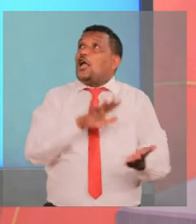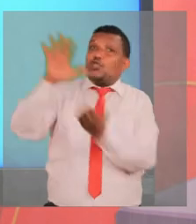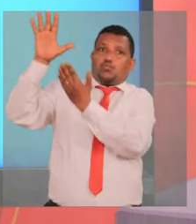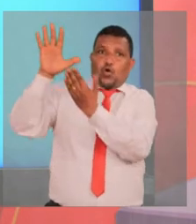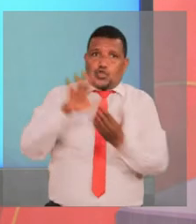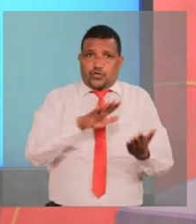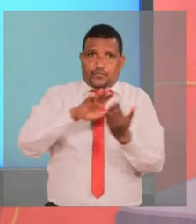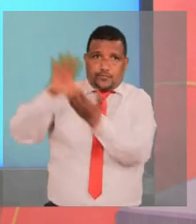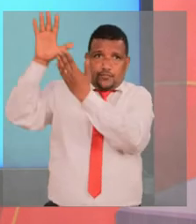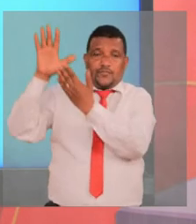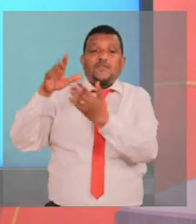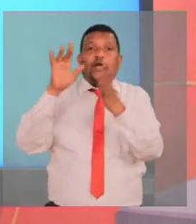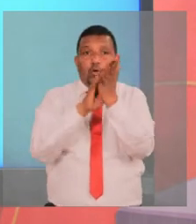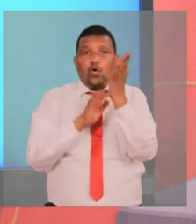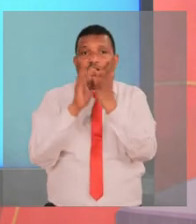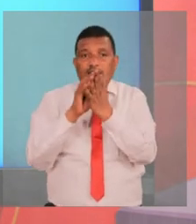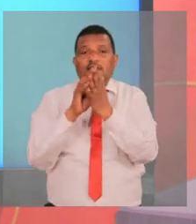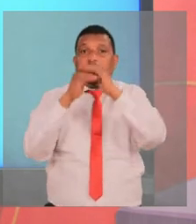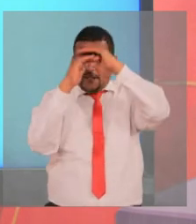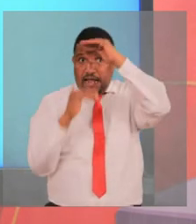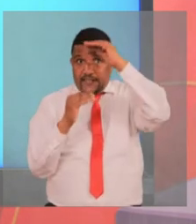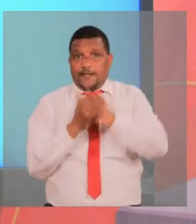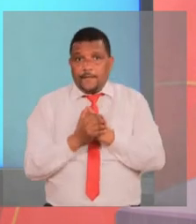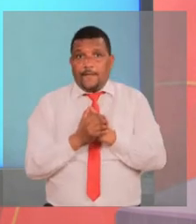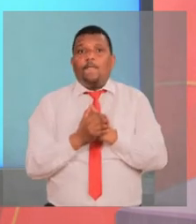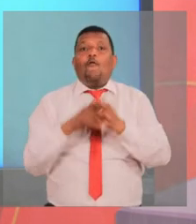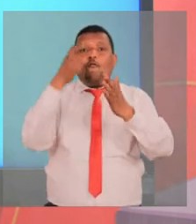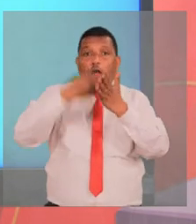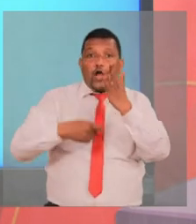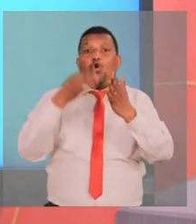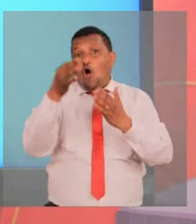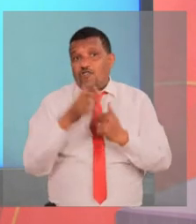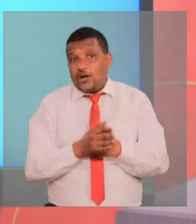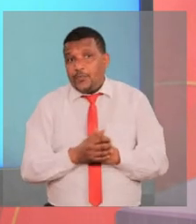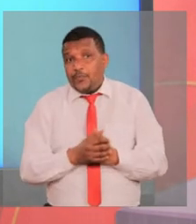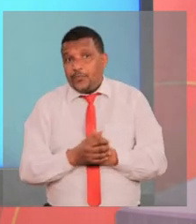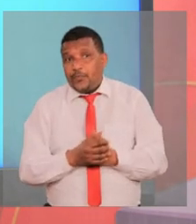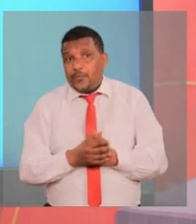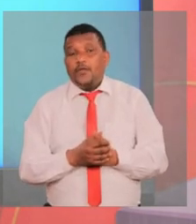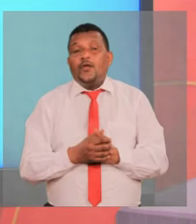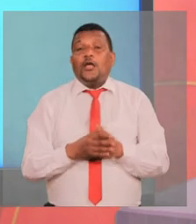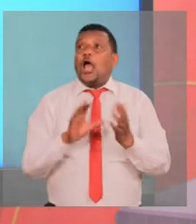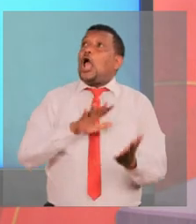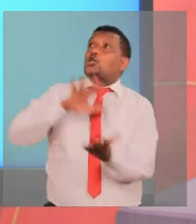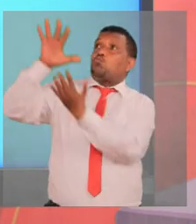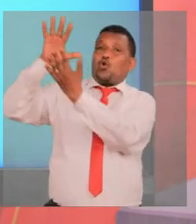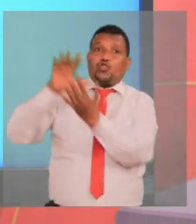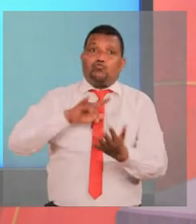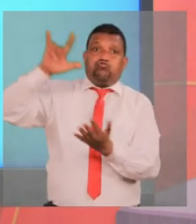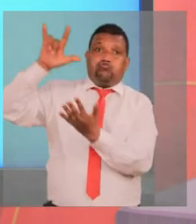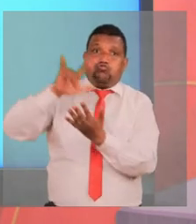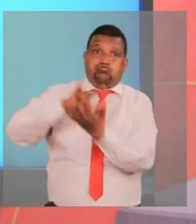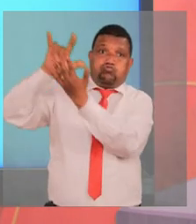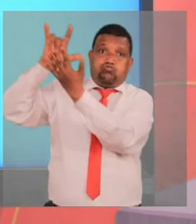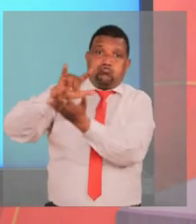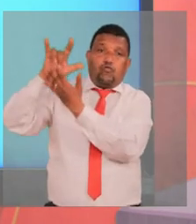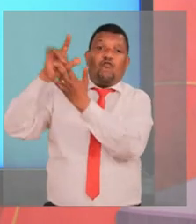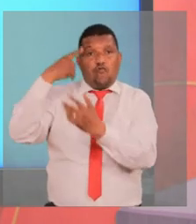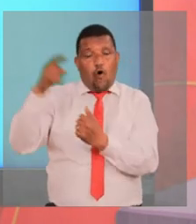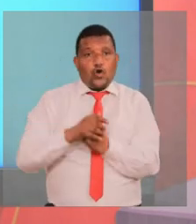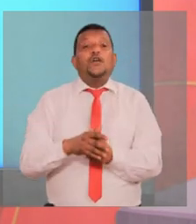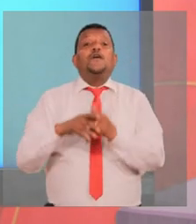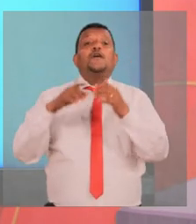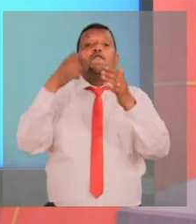एक्सपोर्ट इज खड़े थे डार्क सिंह दबूड़ आफ एक्सपोर्ट्स फॉर